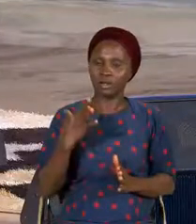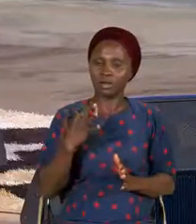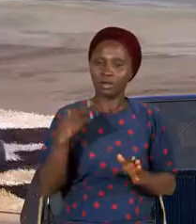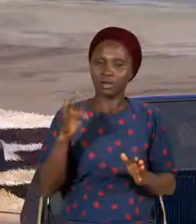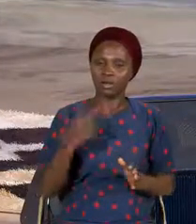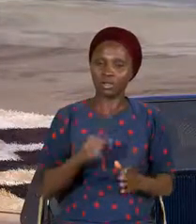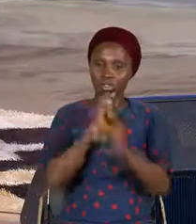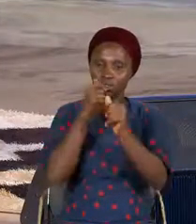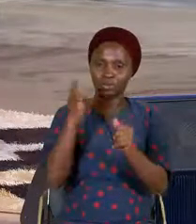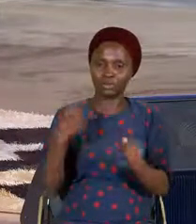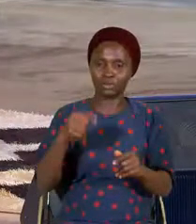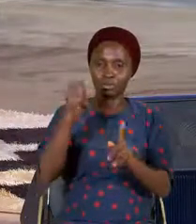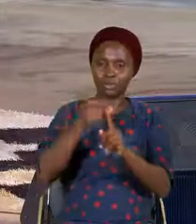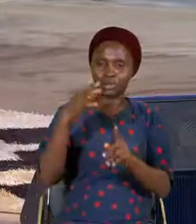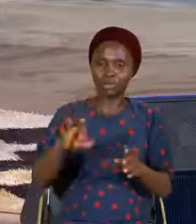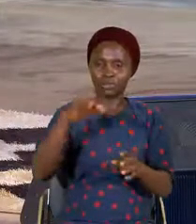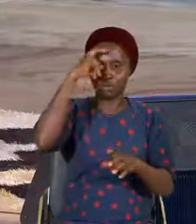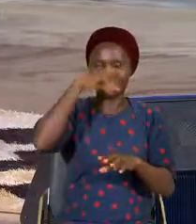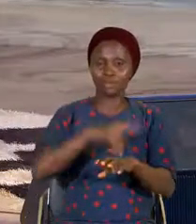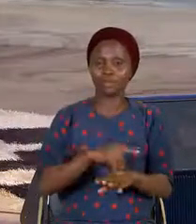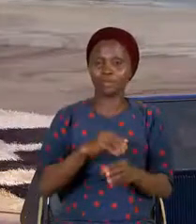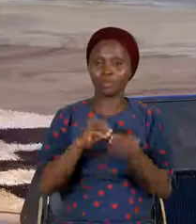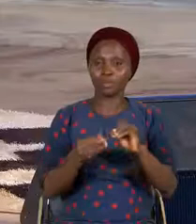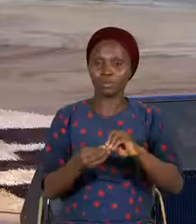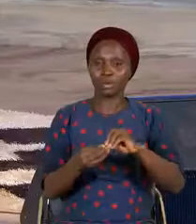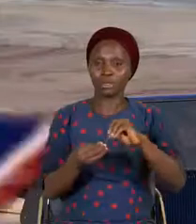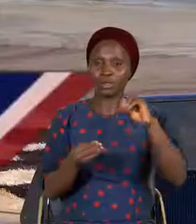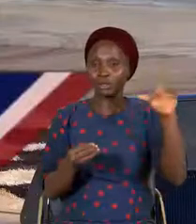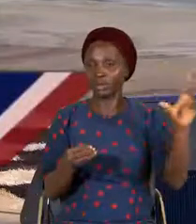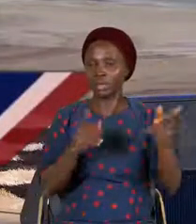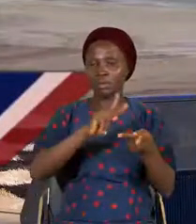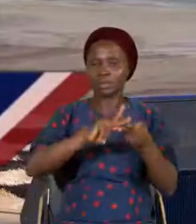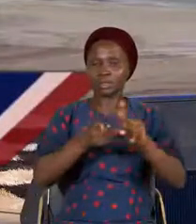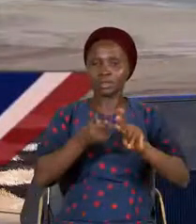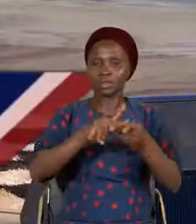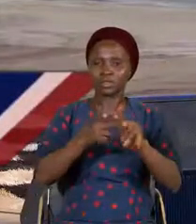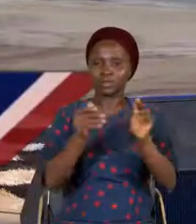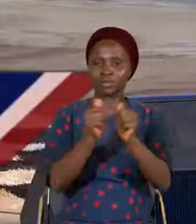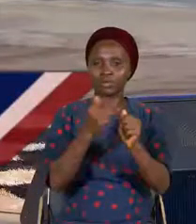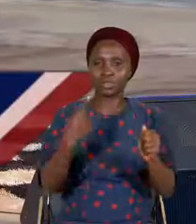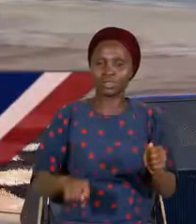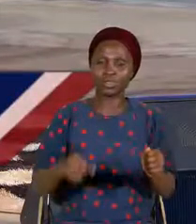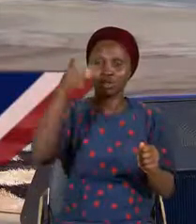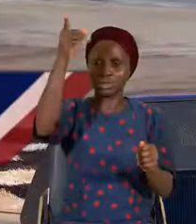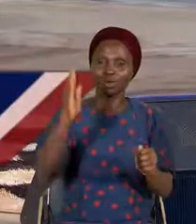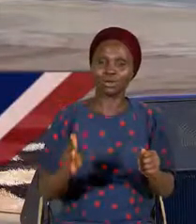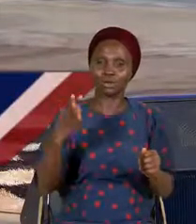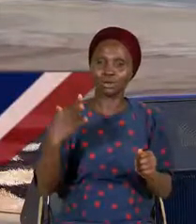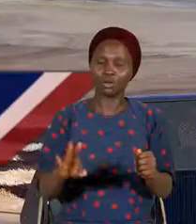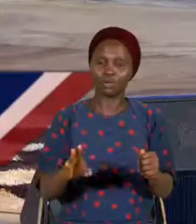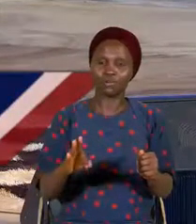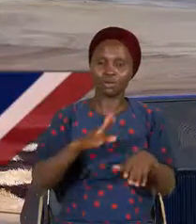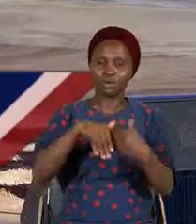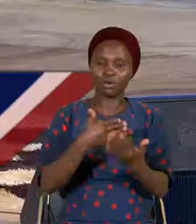Les participants du don de la parole de sagesse. Troisième élément, le partenariat avec Dieu, le donateur de